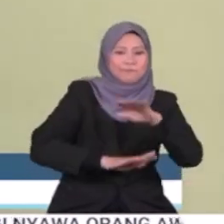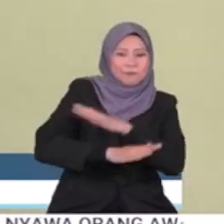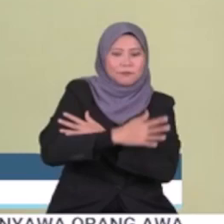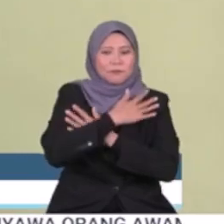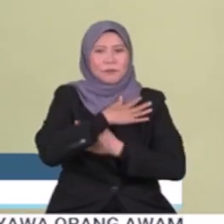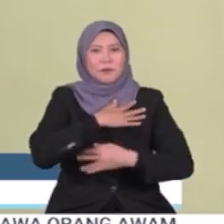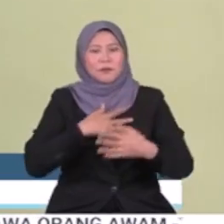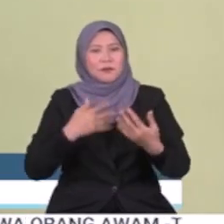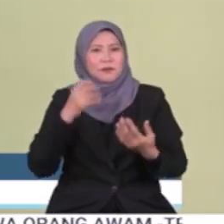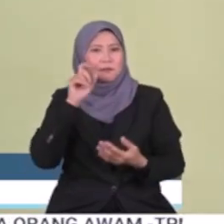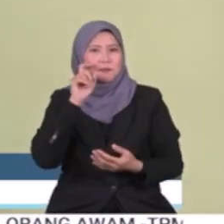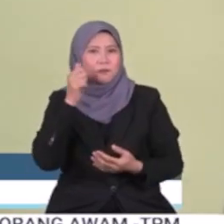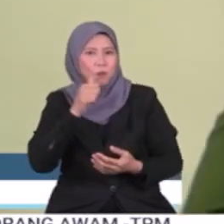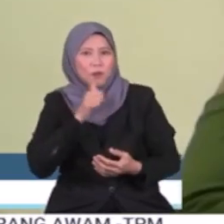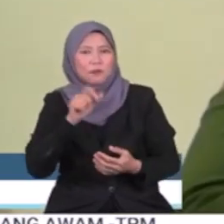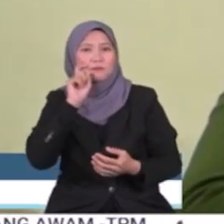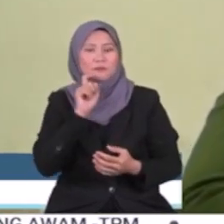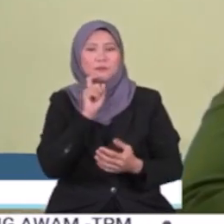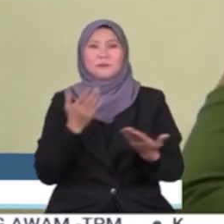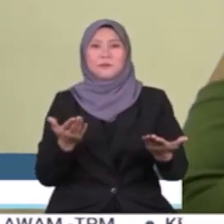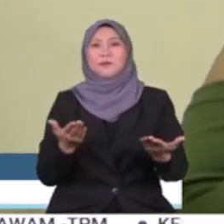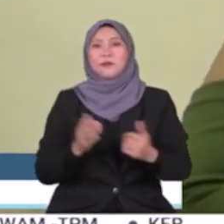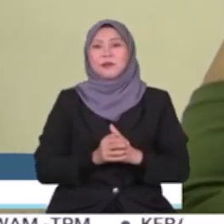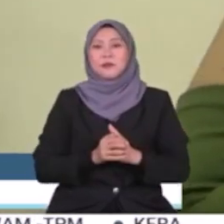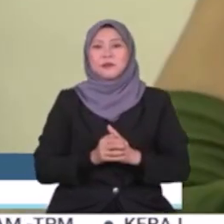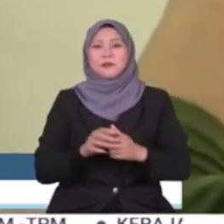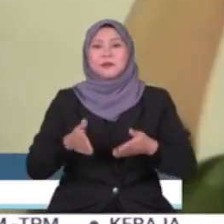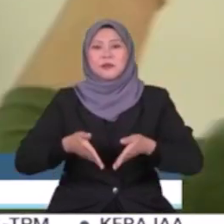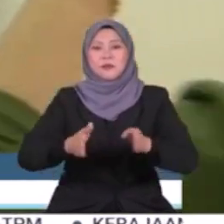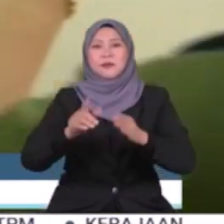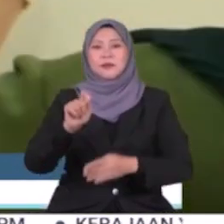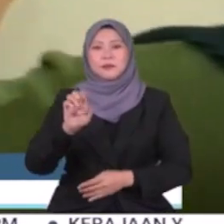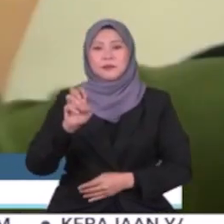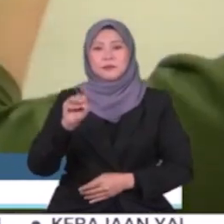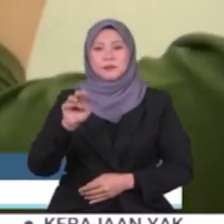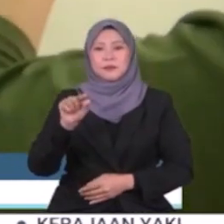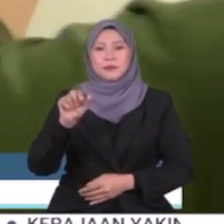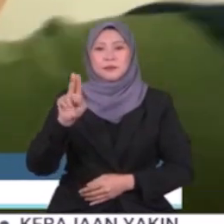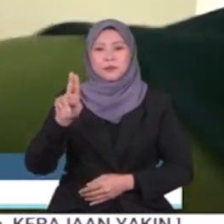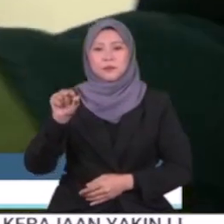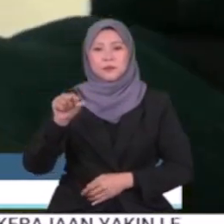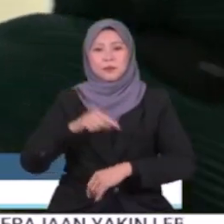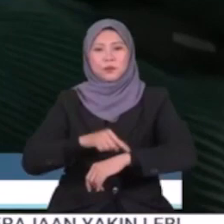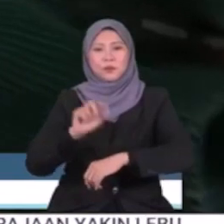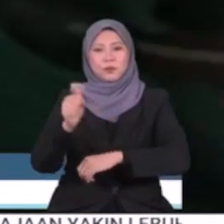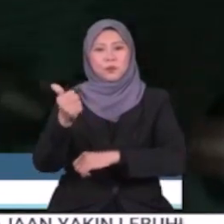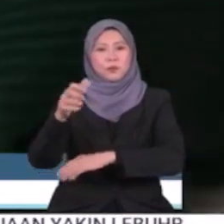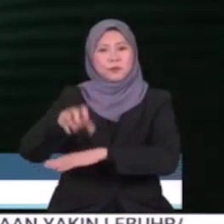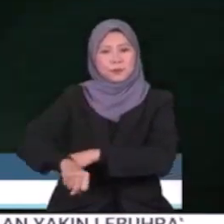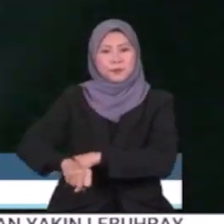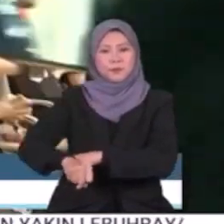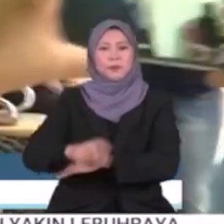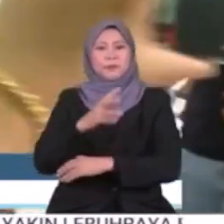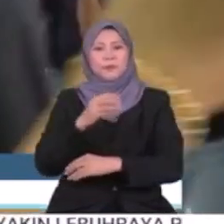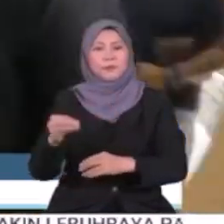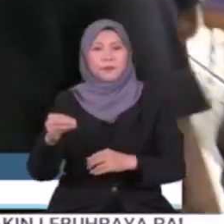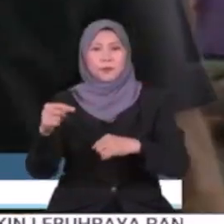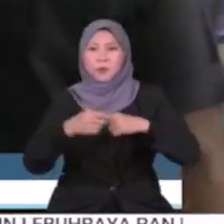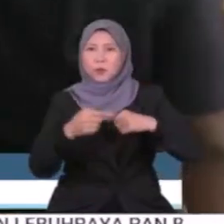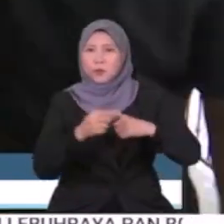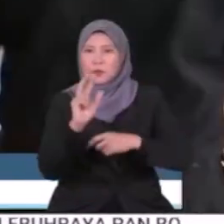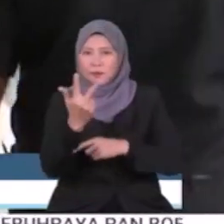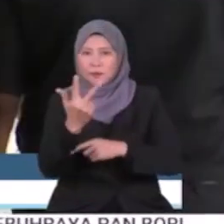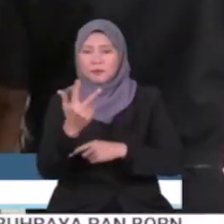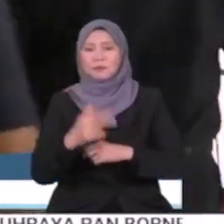tadap mangsa di sebuah rumah di kampung Parit Punggur Jalan Temenggung Ahmad Parit Jawa pukul 10 malam September lalu manakala bagi pertuduhan